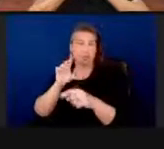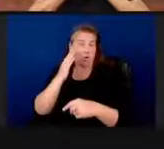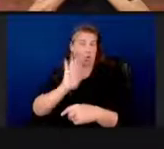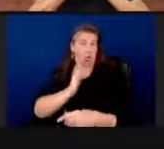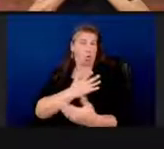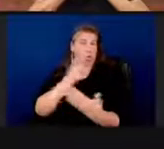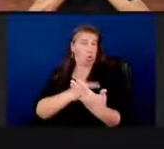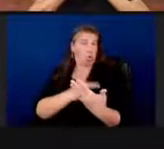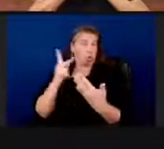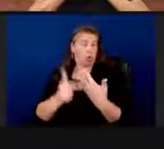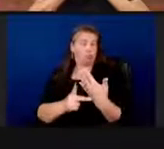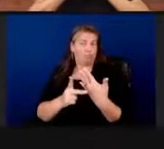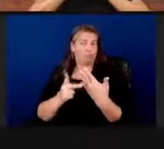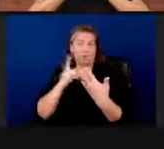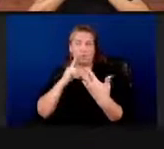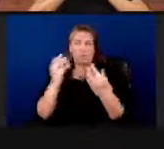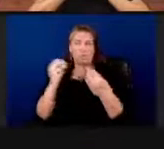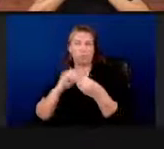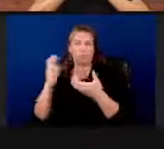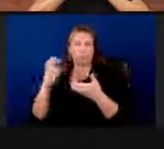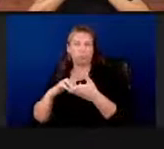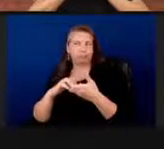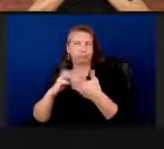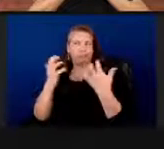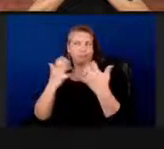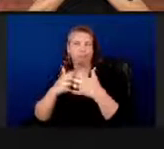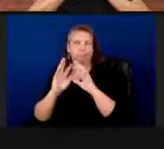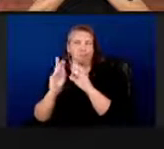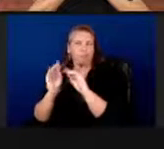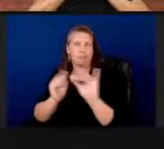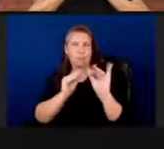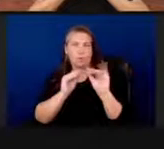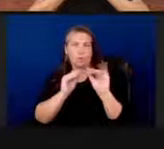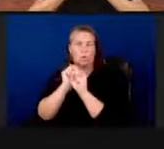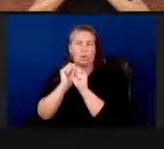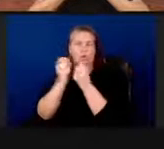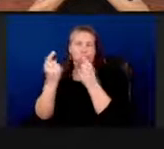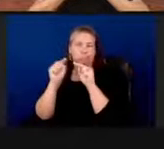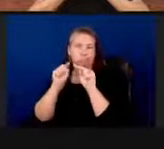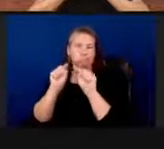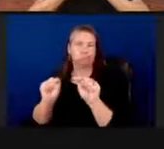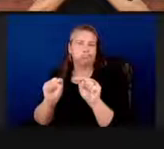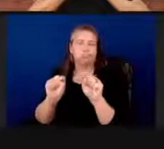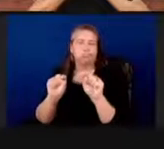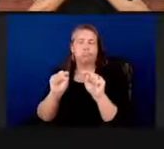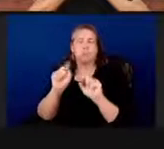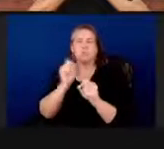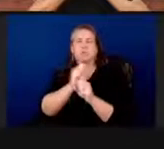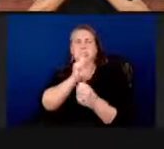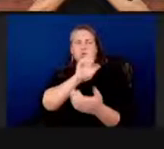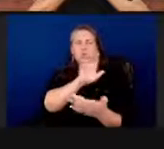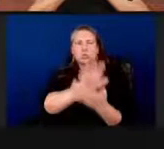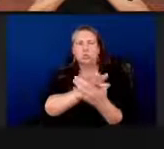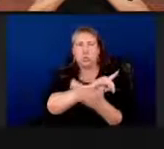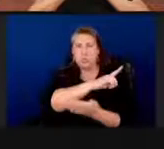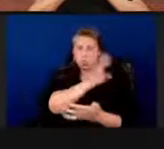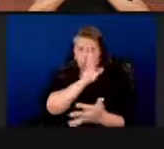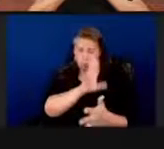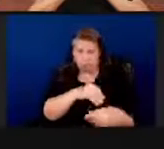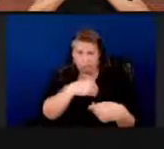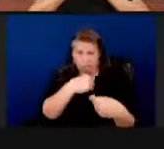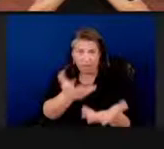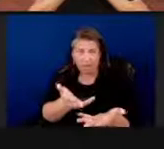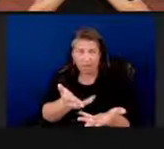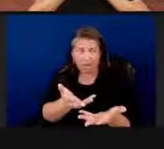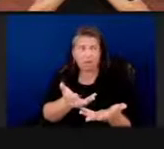وبما أن برامجنا يشاركون بعضهم، أريد أن أتأكد وأضمن بأن المقاطعة تقدم الموارد،